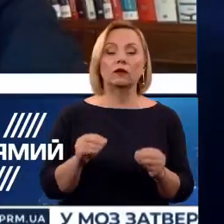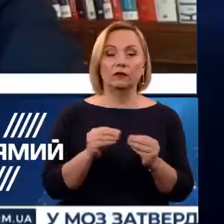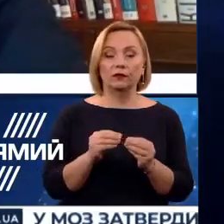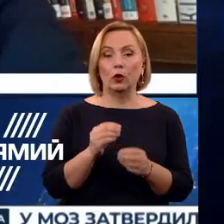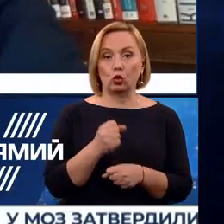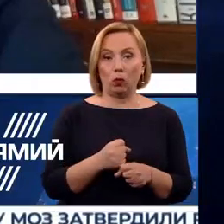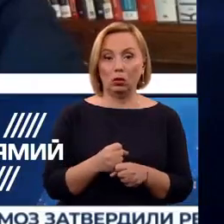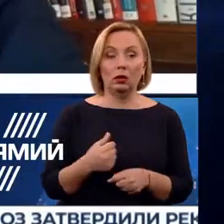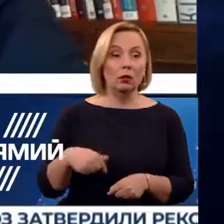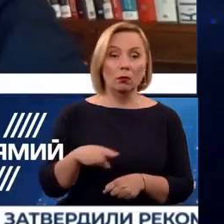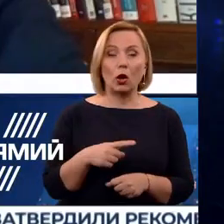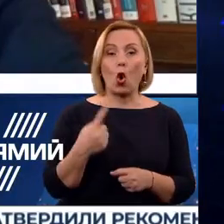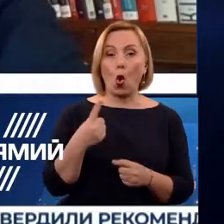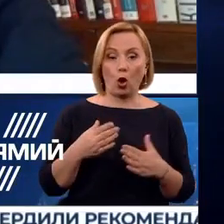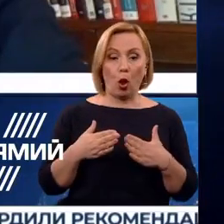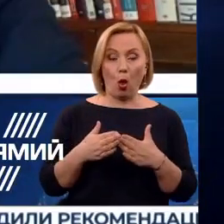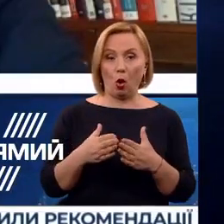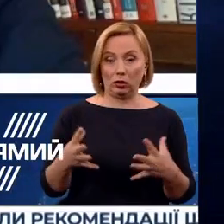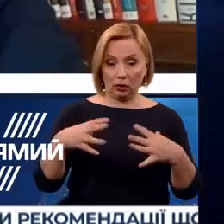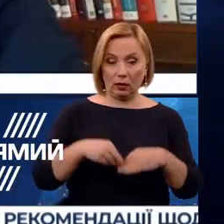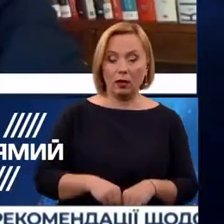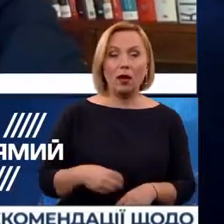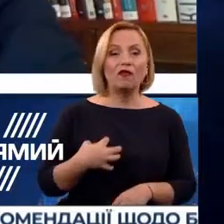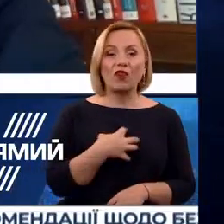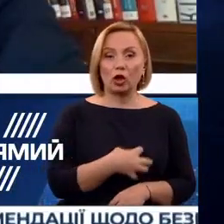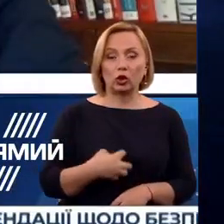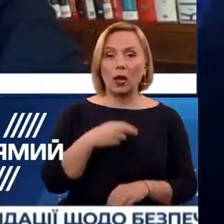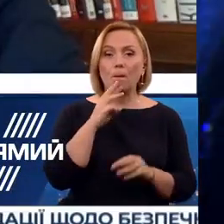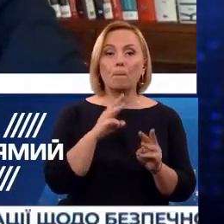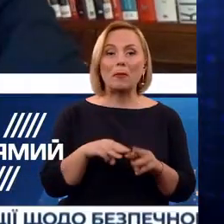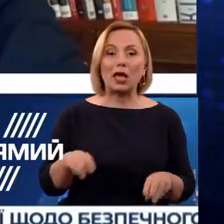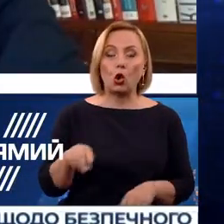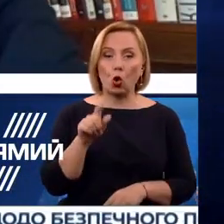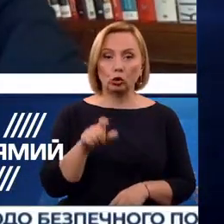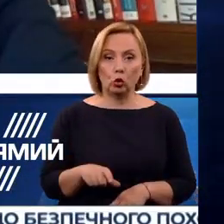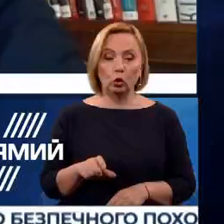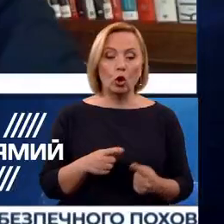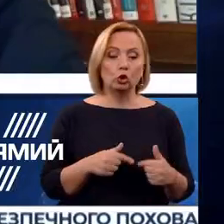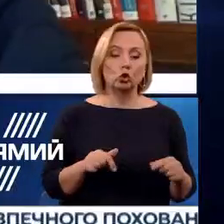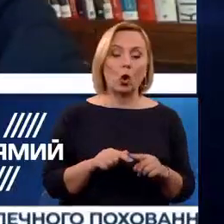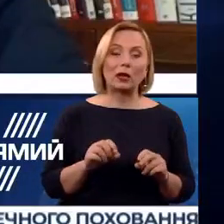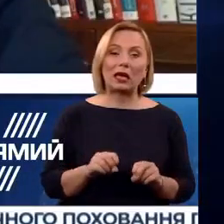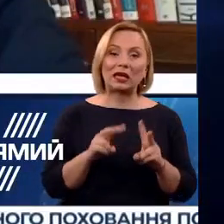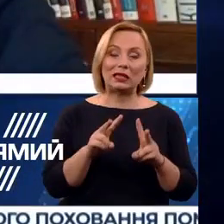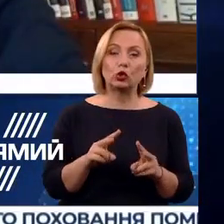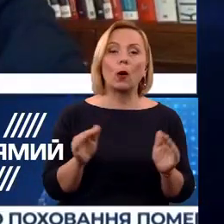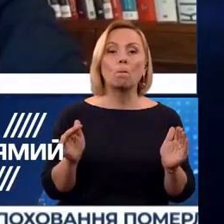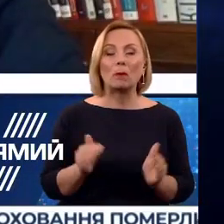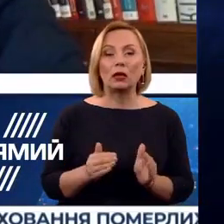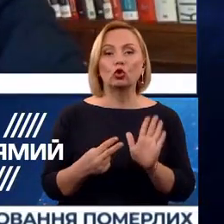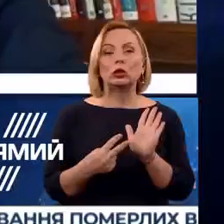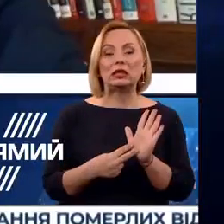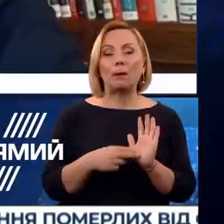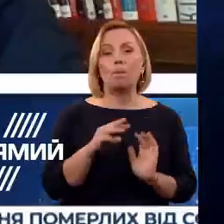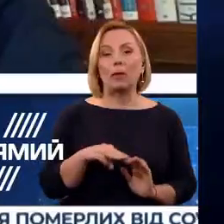одній лодці і надзвичайно важливо, що мільйони людей, а я ще раз кажу, що в зоні ризику втрати роботи мінімум 7